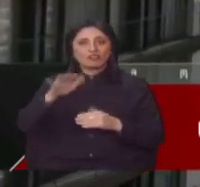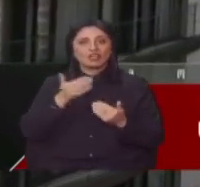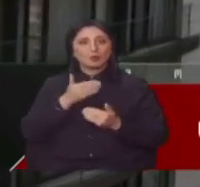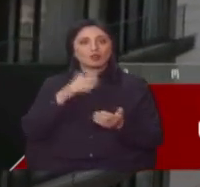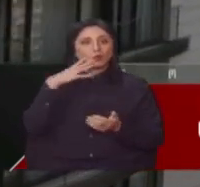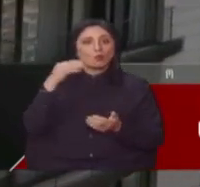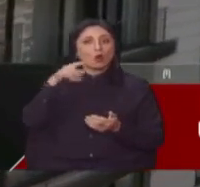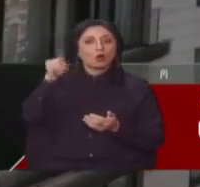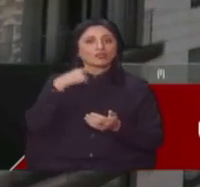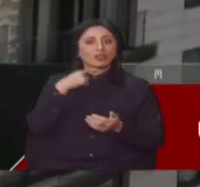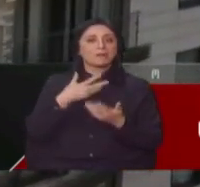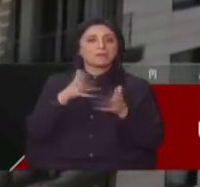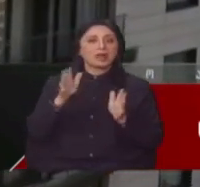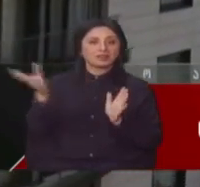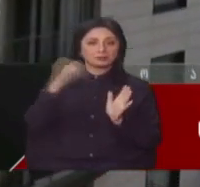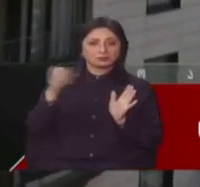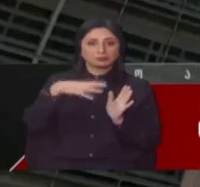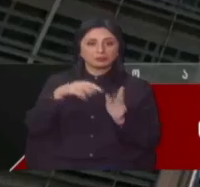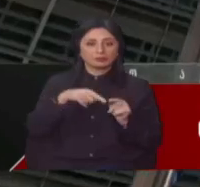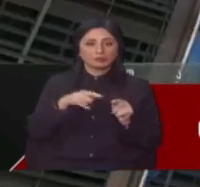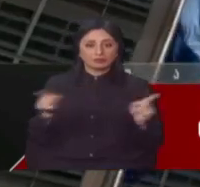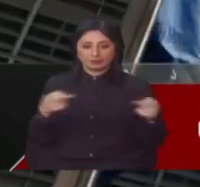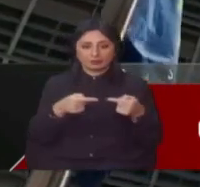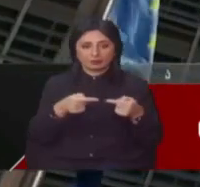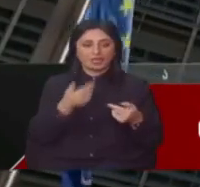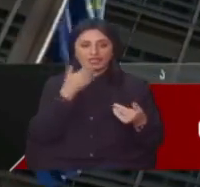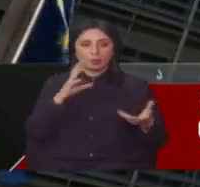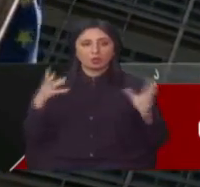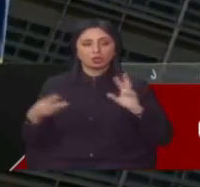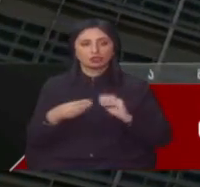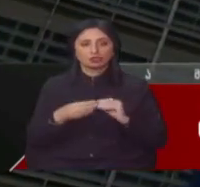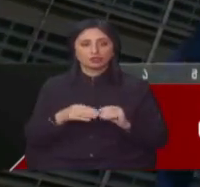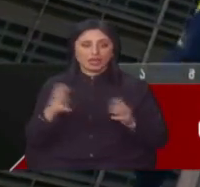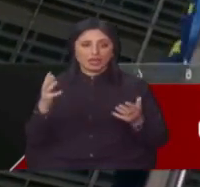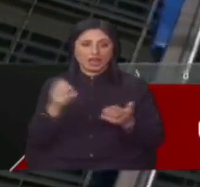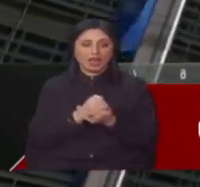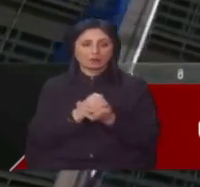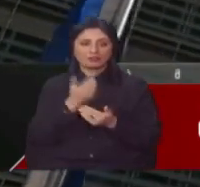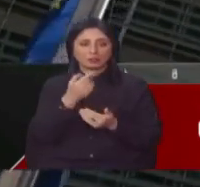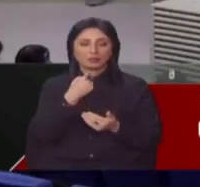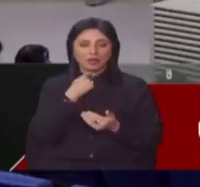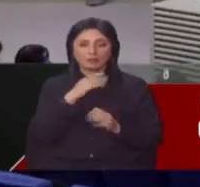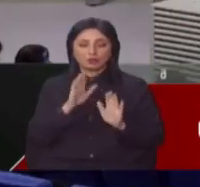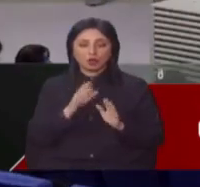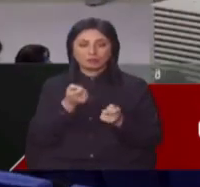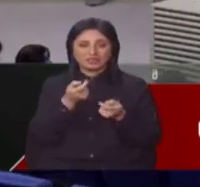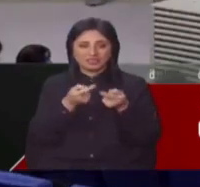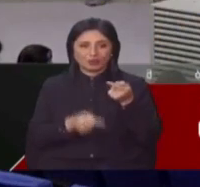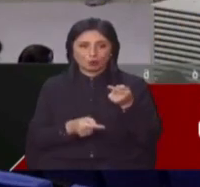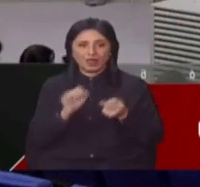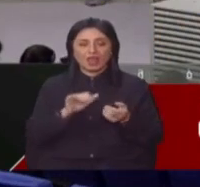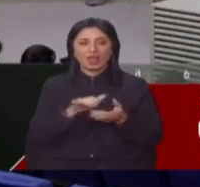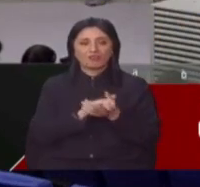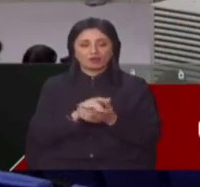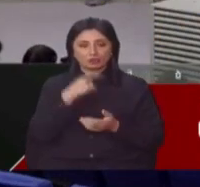მცხოვრები მოლდოველების ხმები უფრო მეტი გახდა და შესაბამისად საბოლოო ჯამში გაიმარჯვა კიდევაც მათმა ხმებმა, უფრო მცირე სხვაობით.